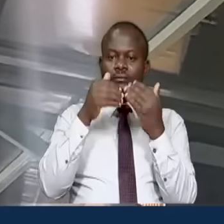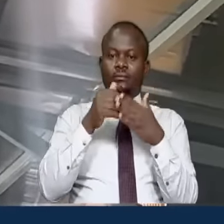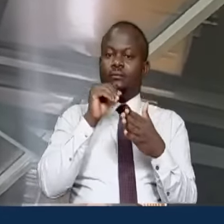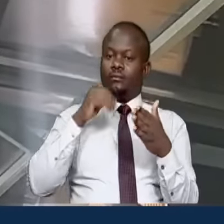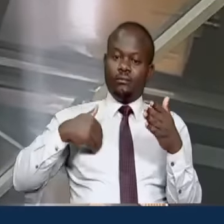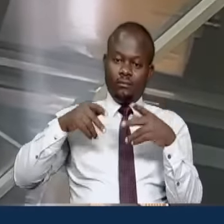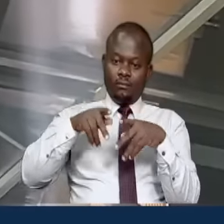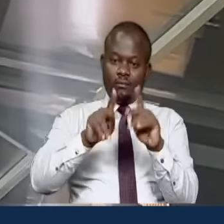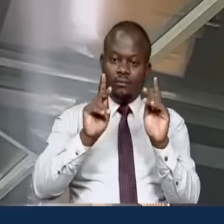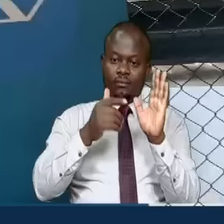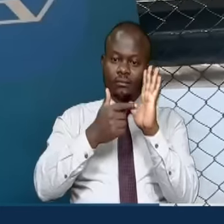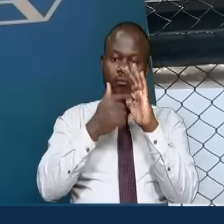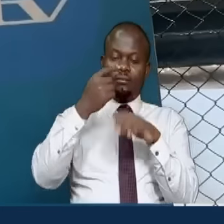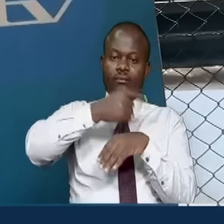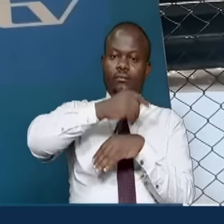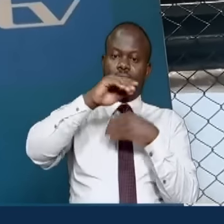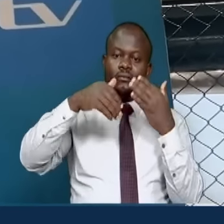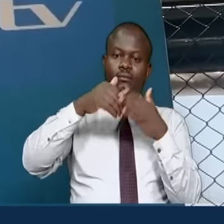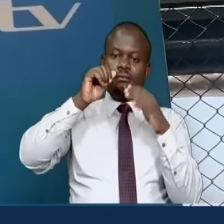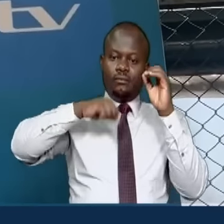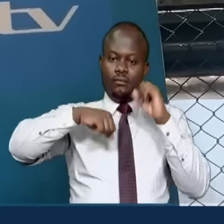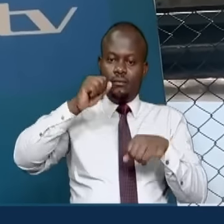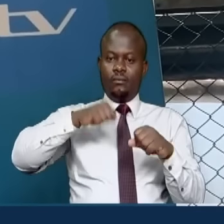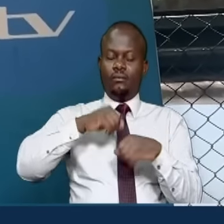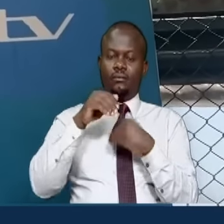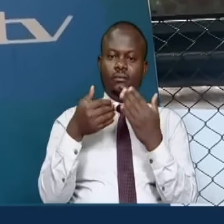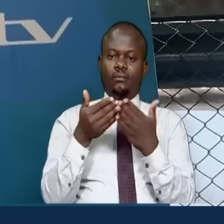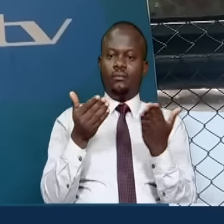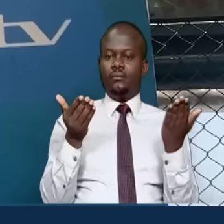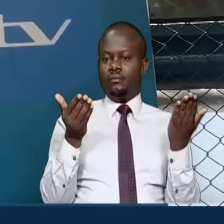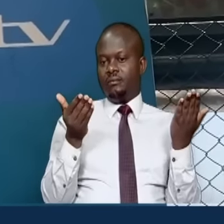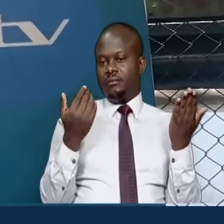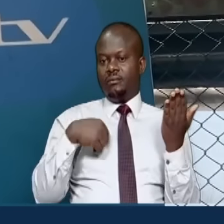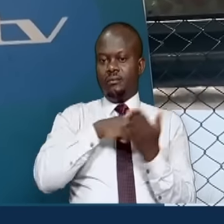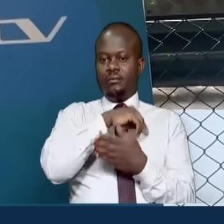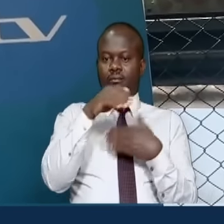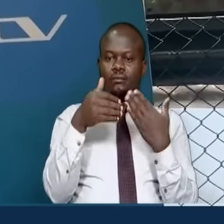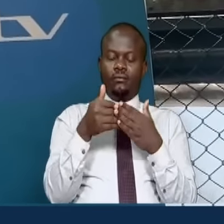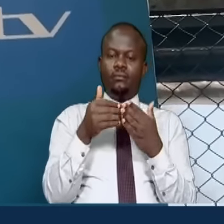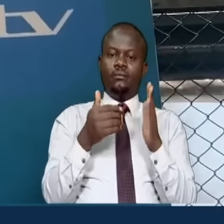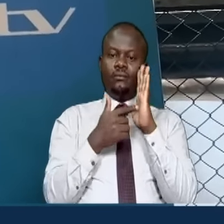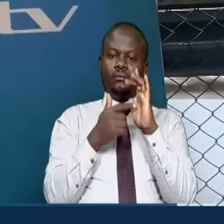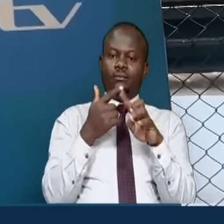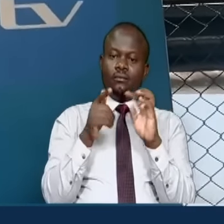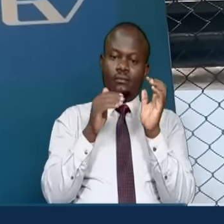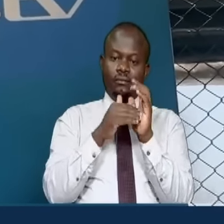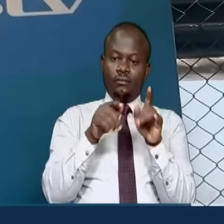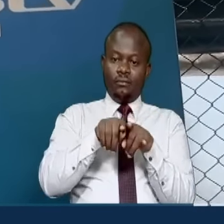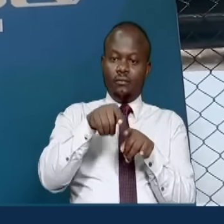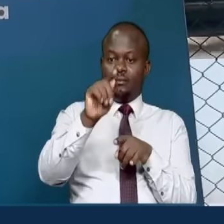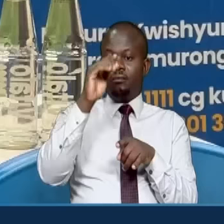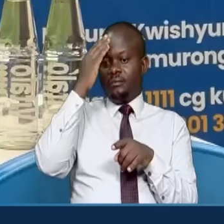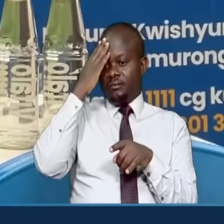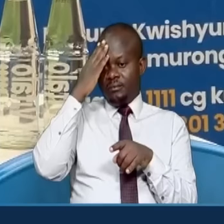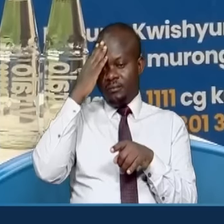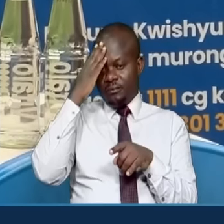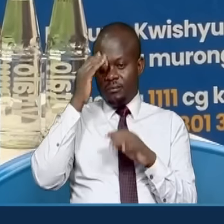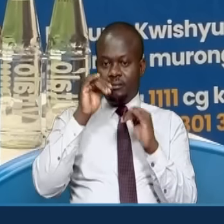uburenganzira bwo kwerekana iminsi yose ya Champions League, twebwe tuba tuyerekana kandi nk'uko mubizi imikino ibera